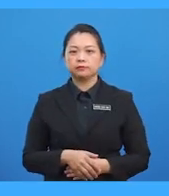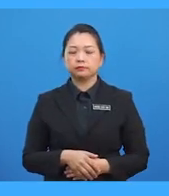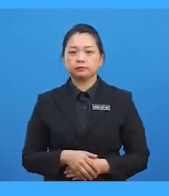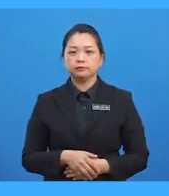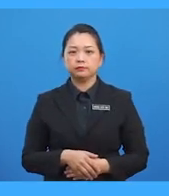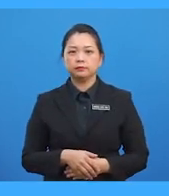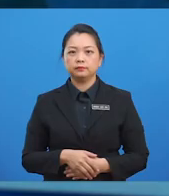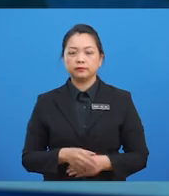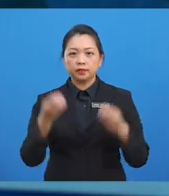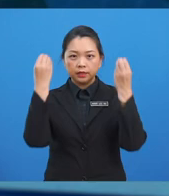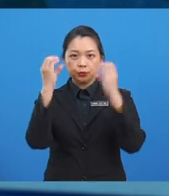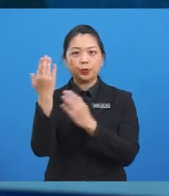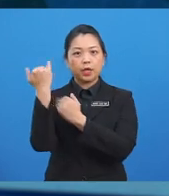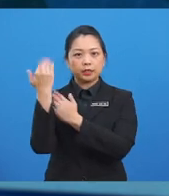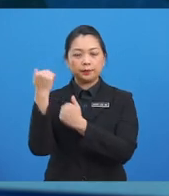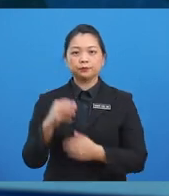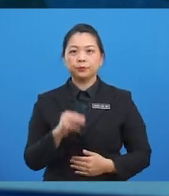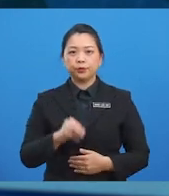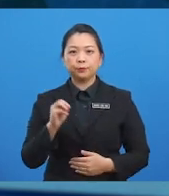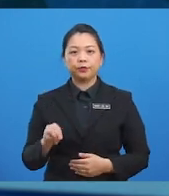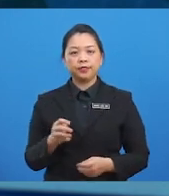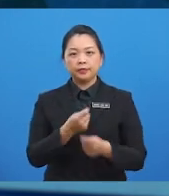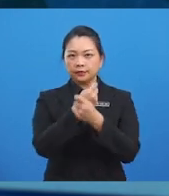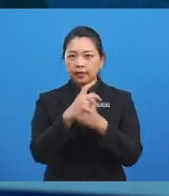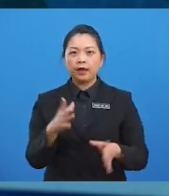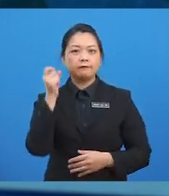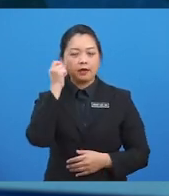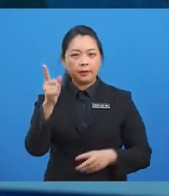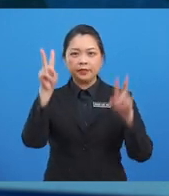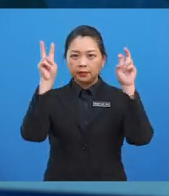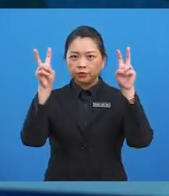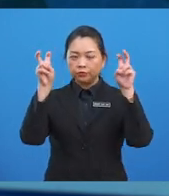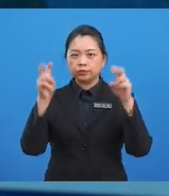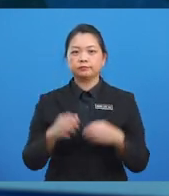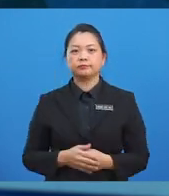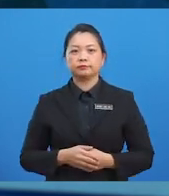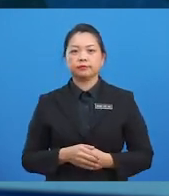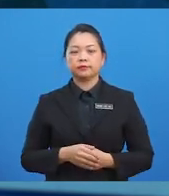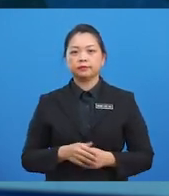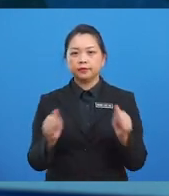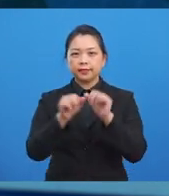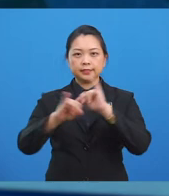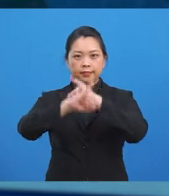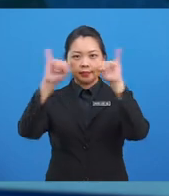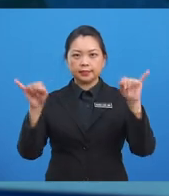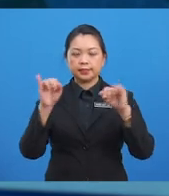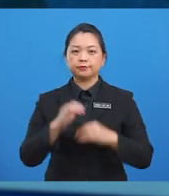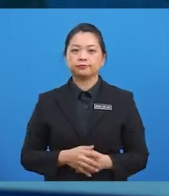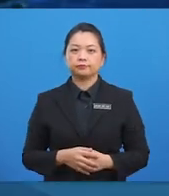pasaran. Cikgu harap murid-murid telah pun memahami tajuk tentang harta intelek ini dengan jelas.